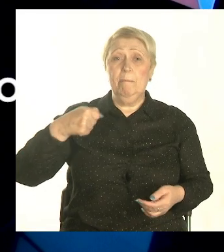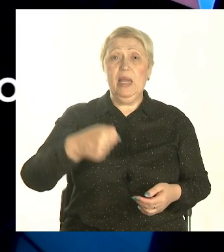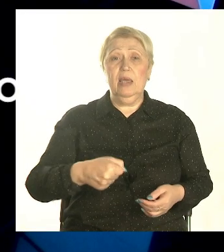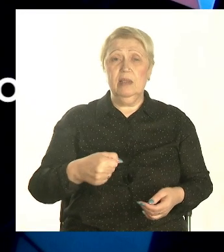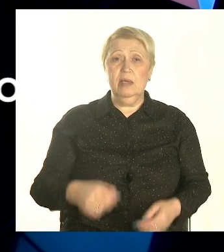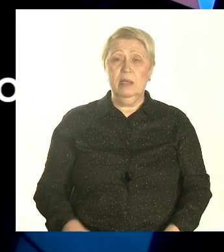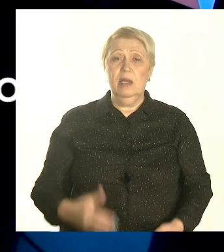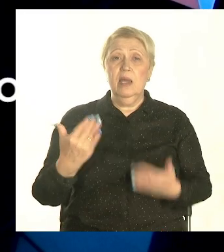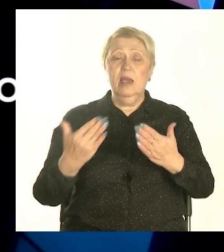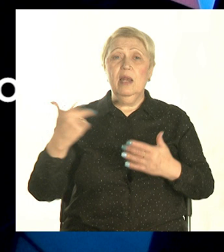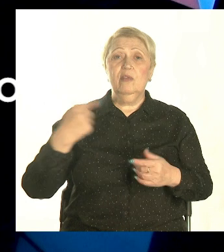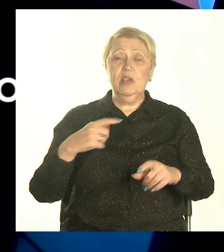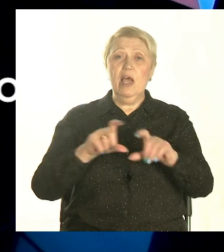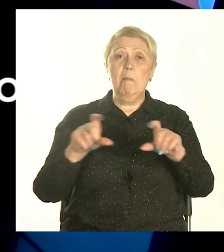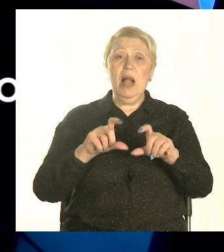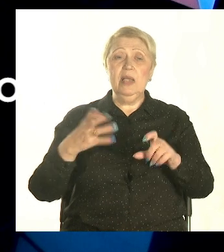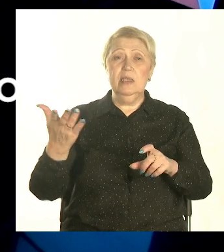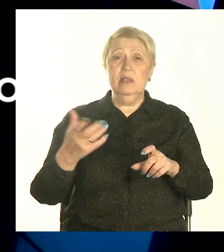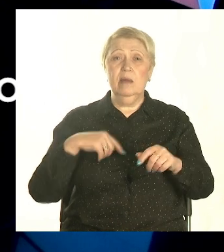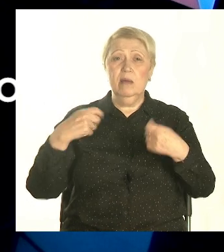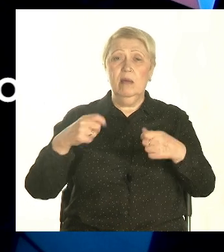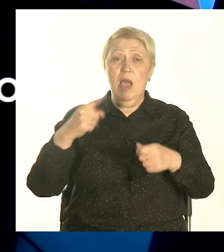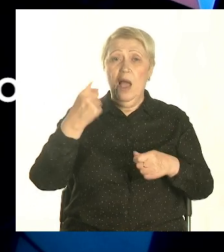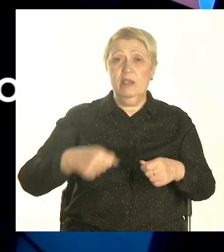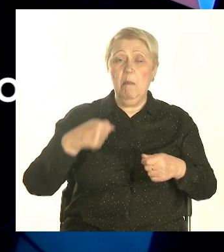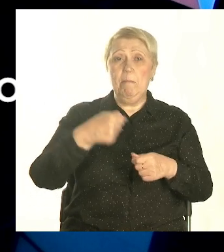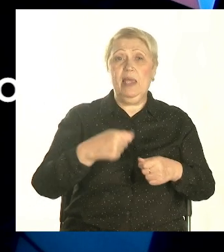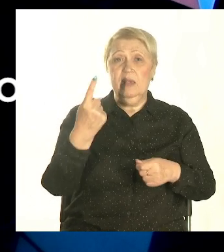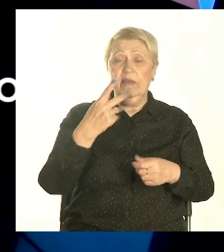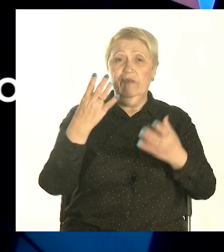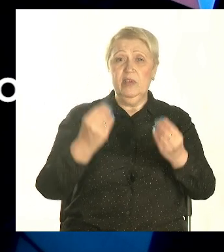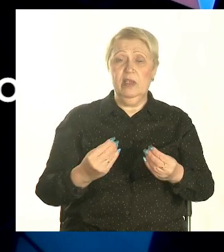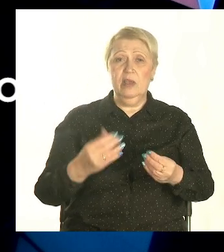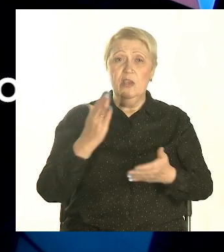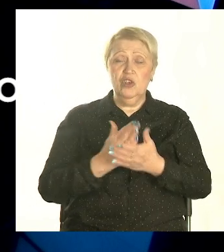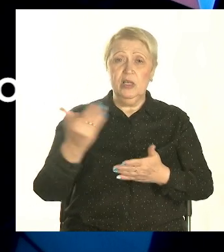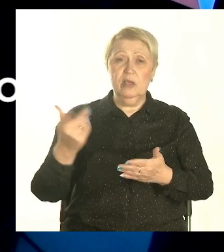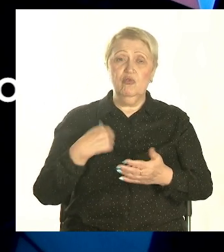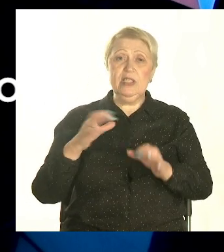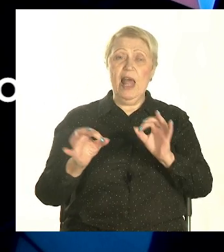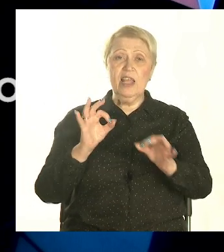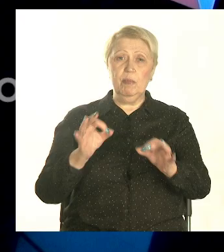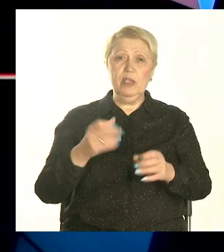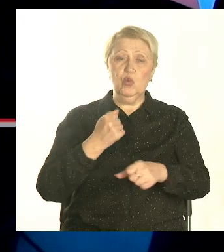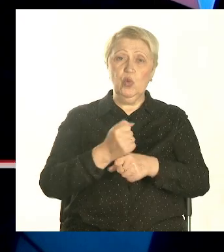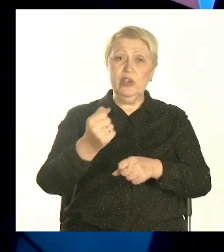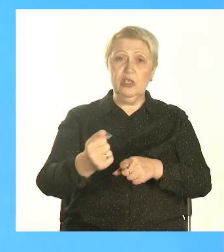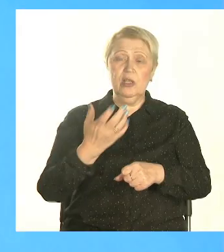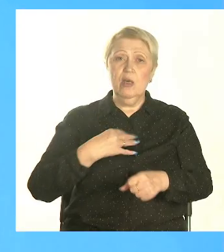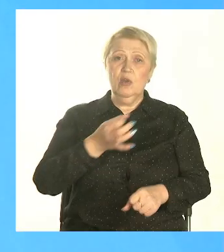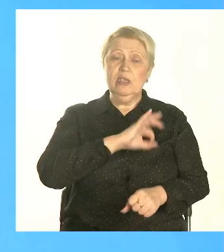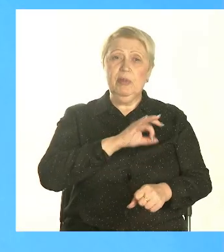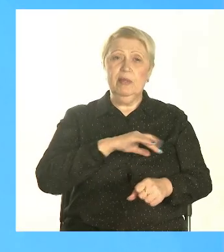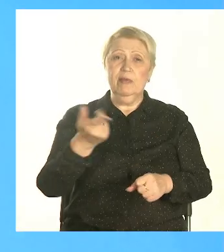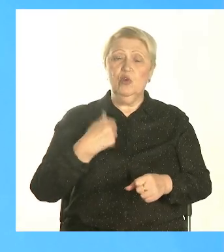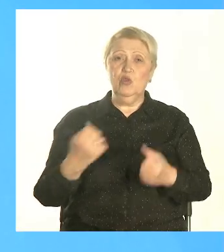10 пакетиков в день, платили фактически одинаково. Сейчас у нас утверждены нормативы потребления твердых